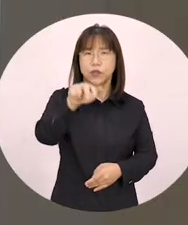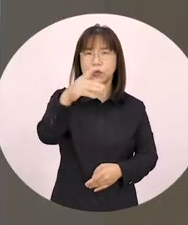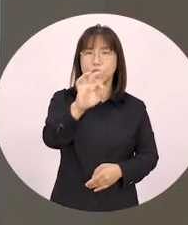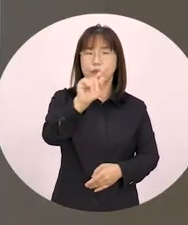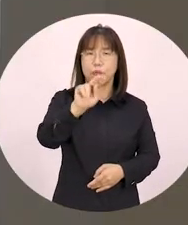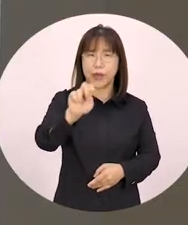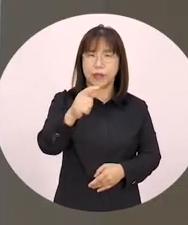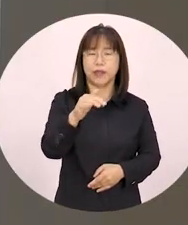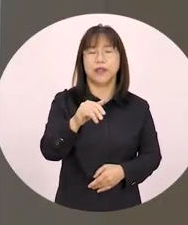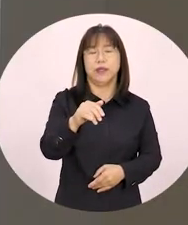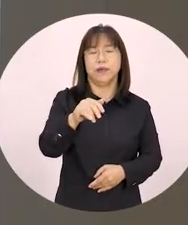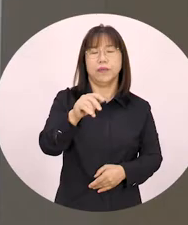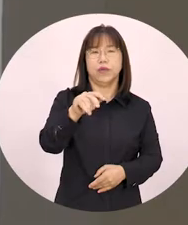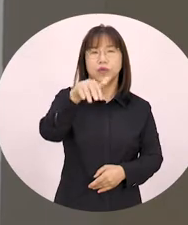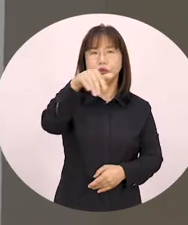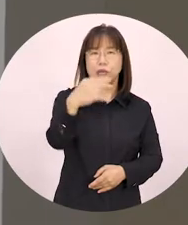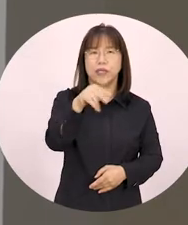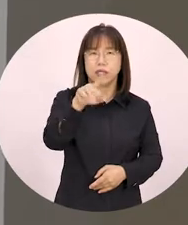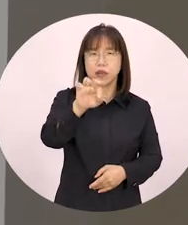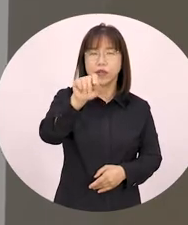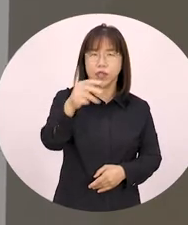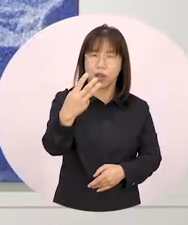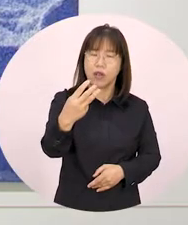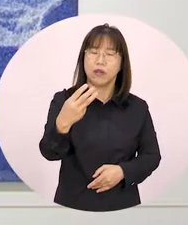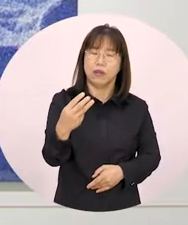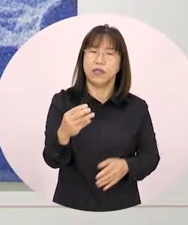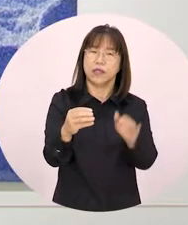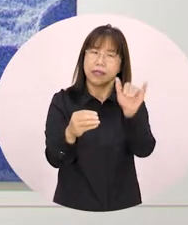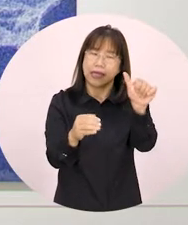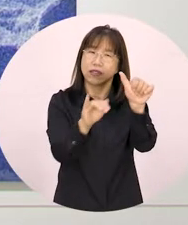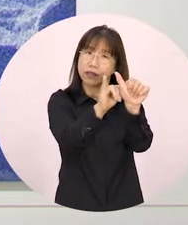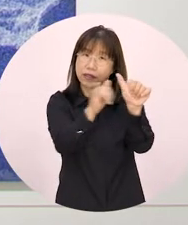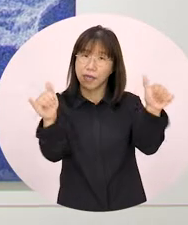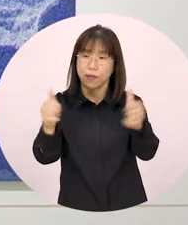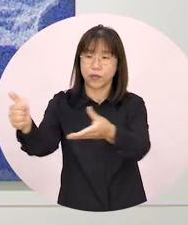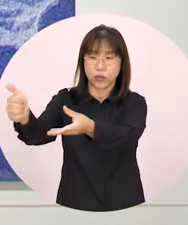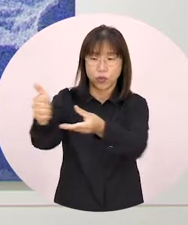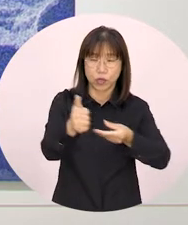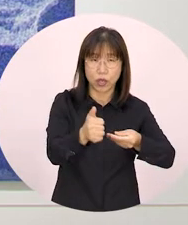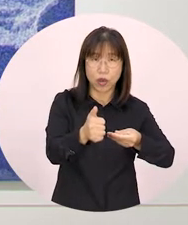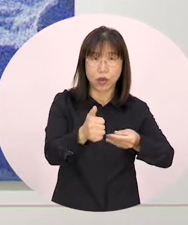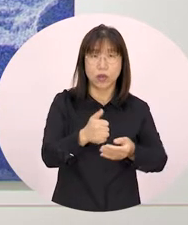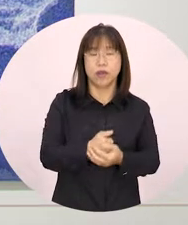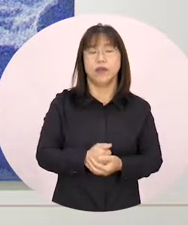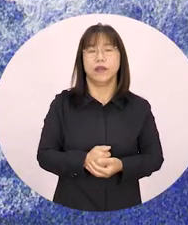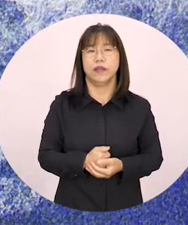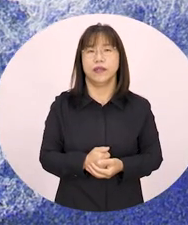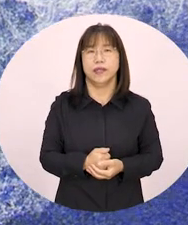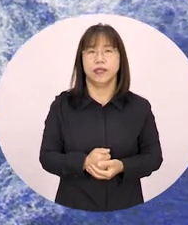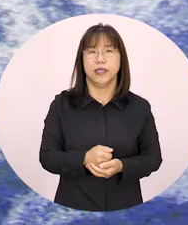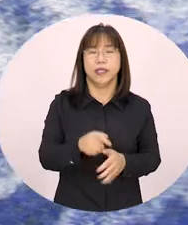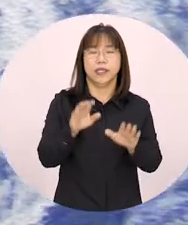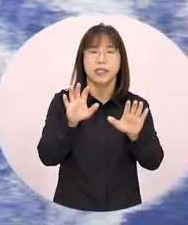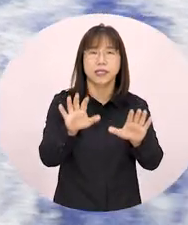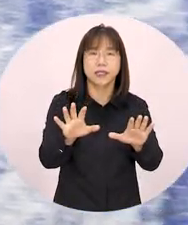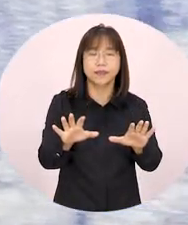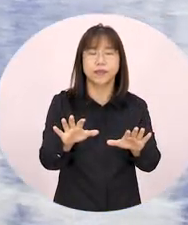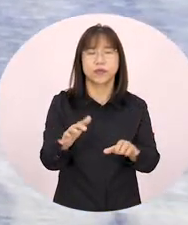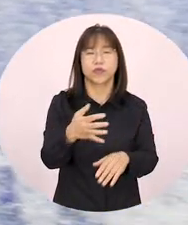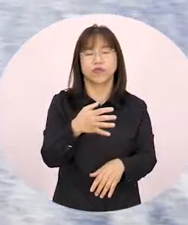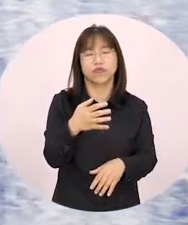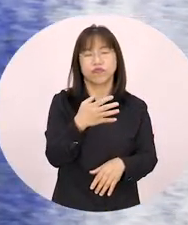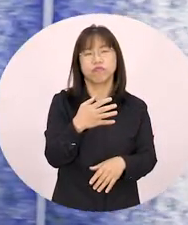이종현, 최성열 등 5인의 현대작가를 초대해 자신의 화풍의 완성을 넘어 자유로운 경제에까지 이른